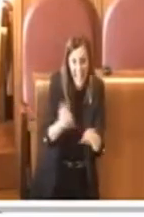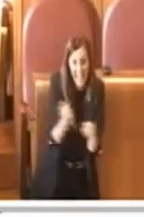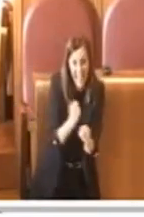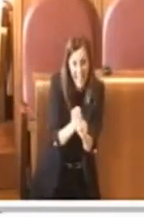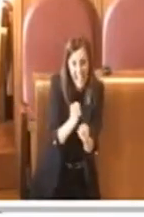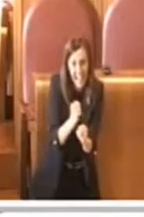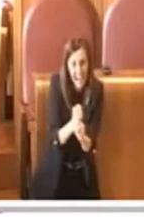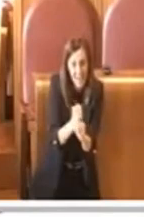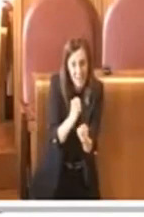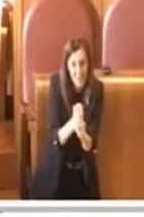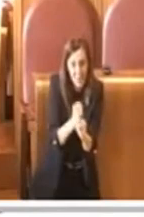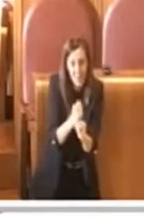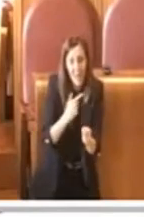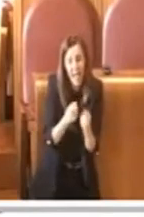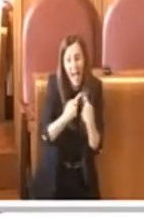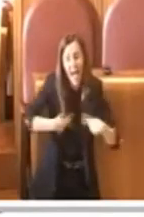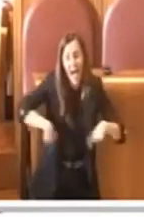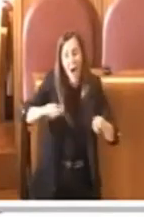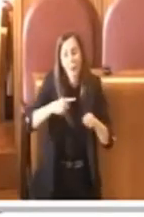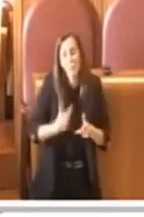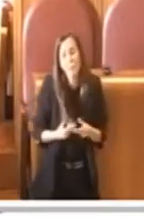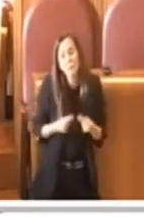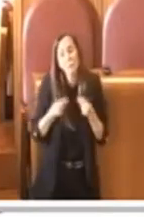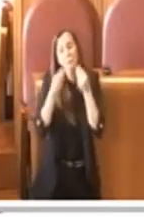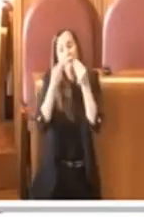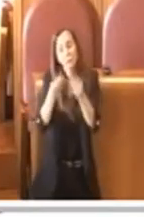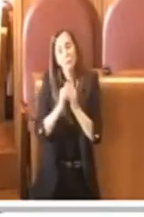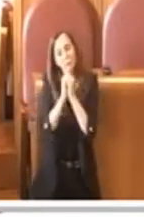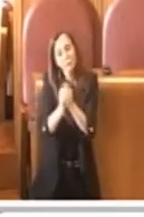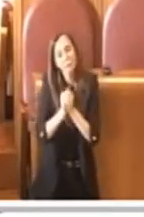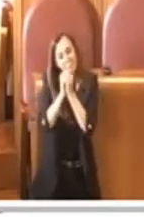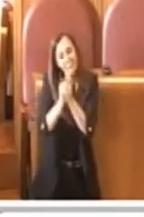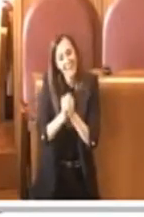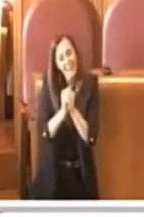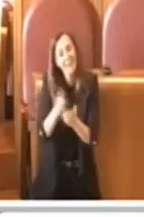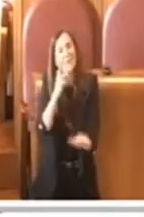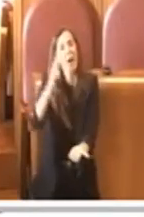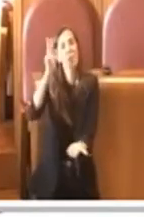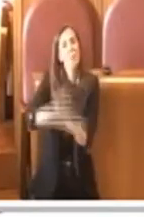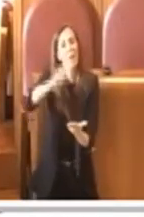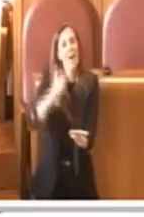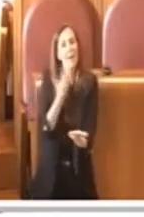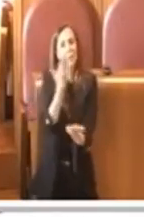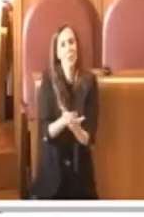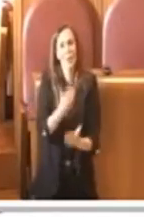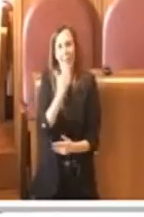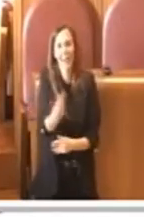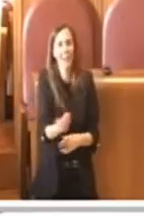lavori e consegno all'Aula il voto pregando di approvare la mozione. Grazie.